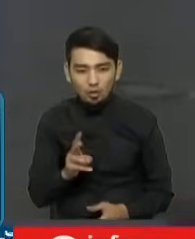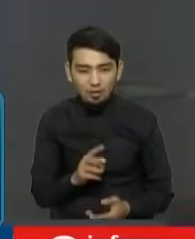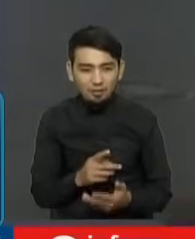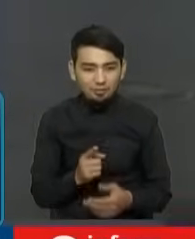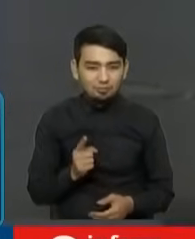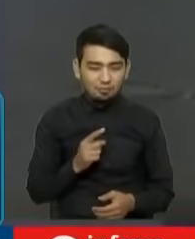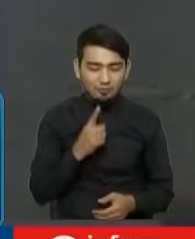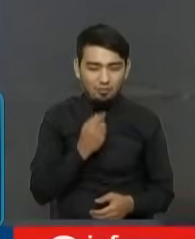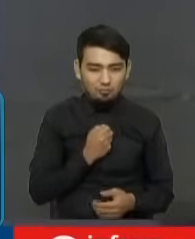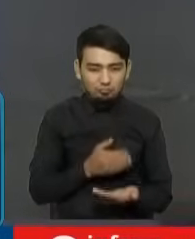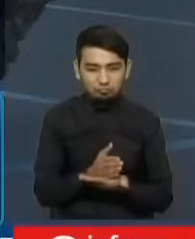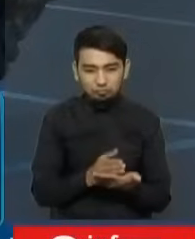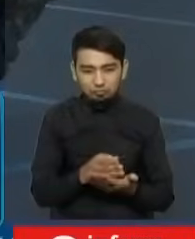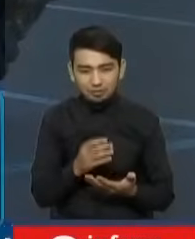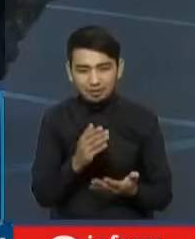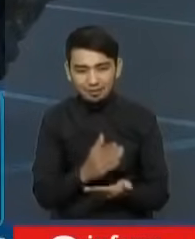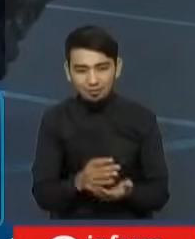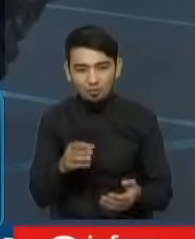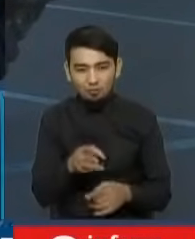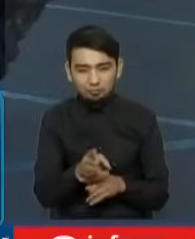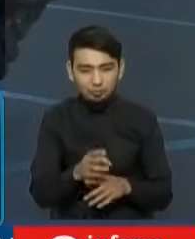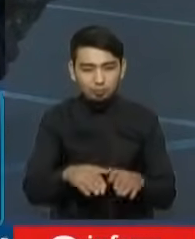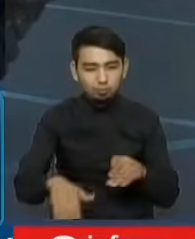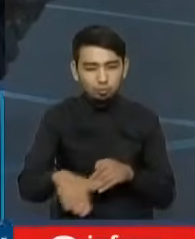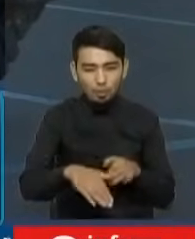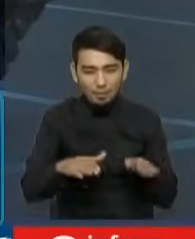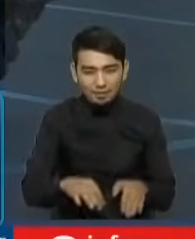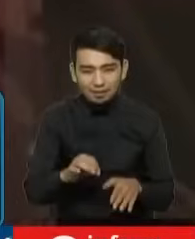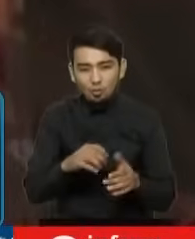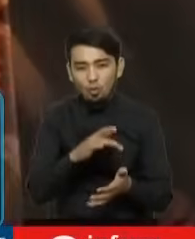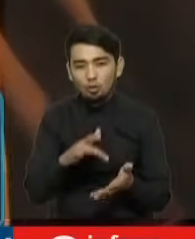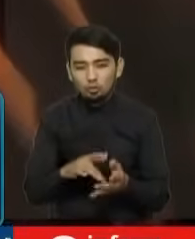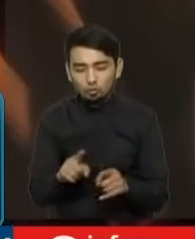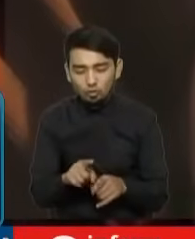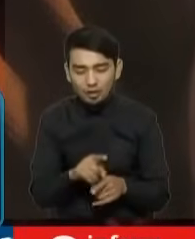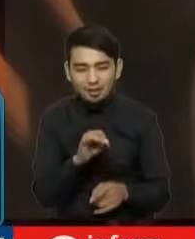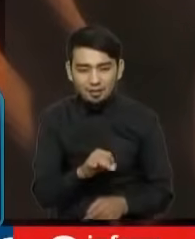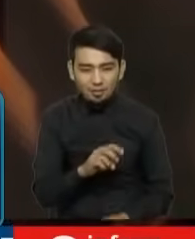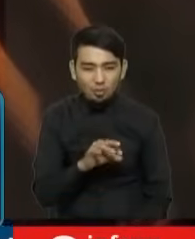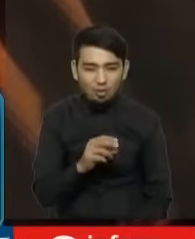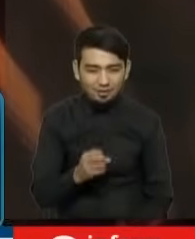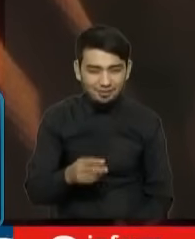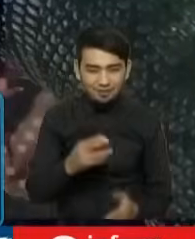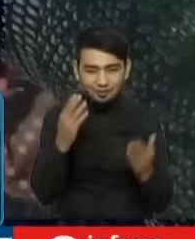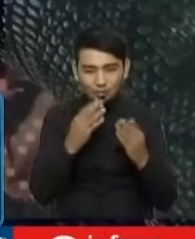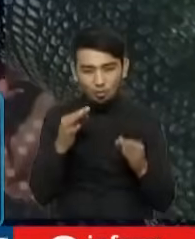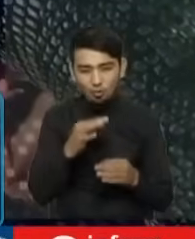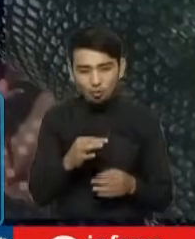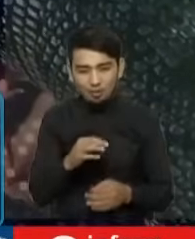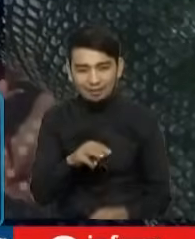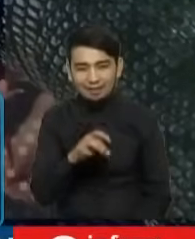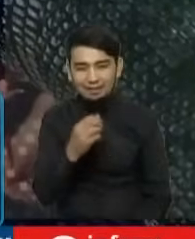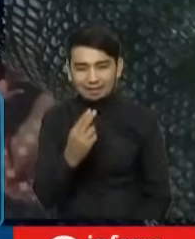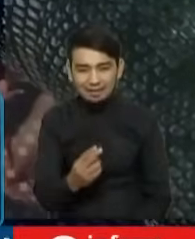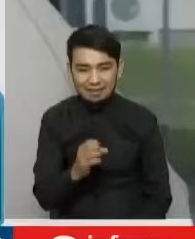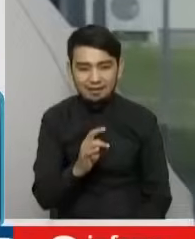страже порядка. Активные действия снимались как в пустынной местности, так и в городах. Основной локацией для съемок столицы стал торгово-развлекательный